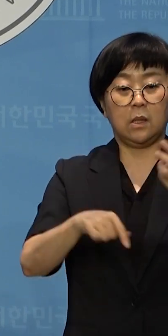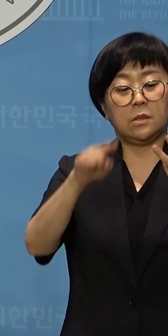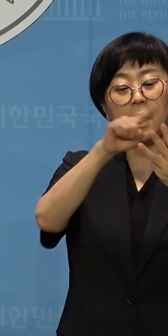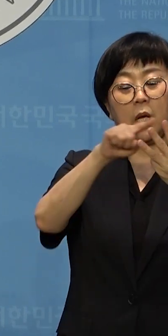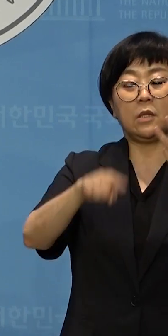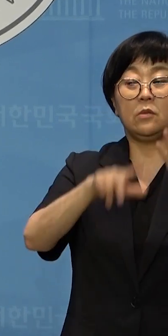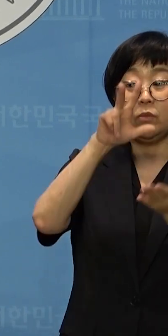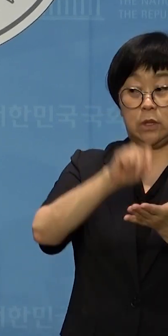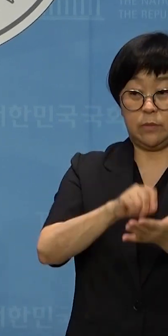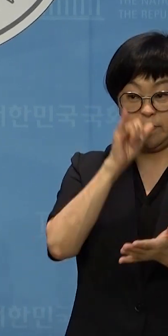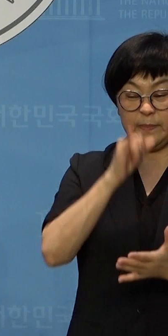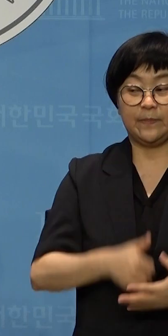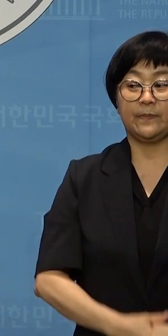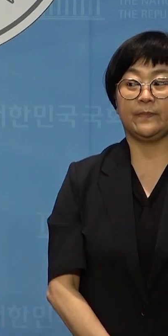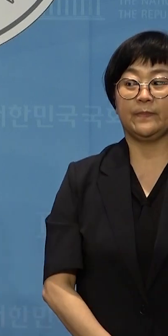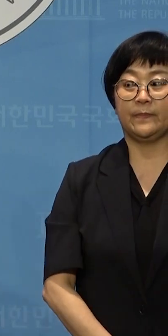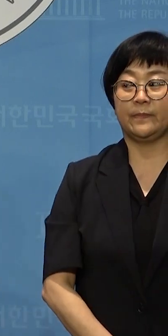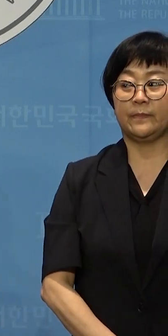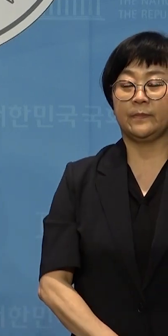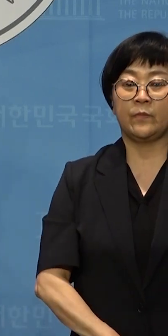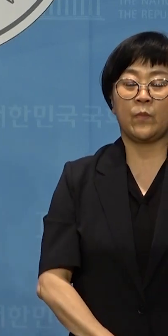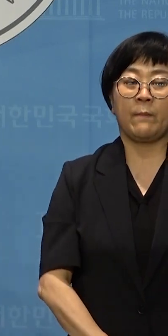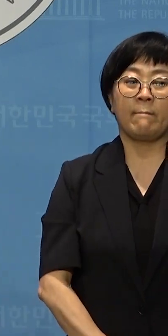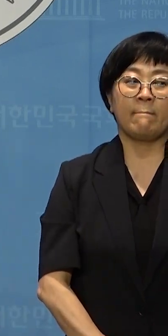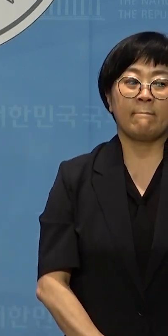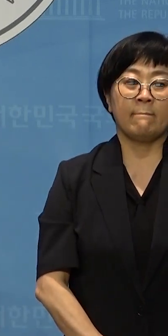가지 문제점이 있습니다.